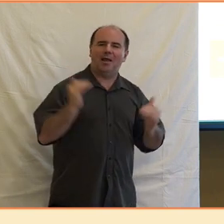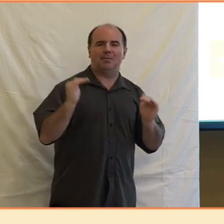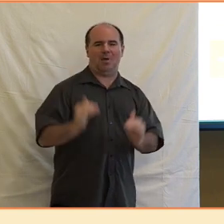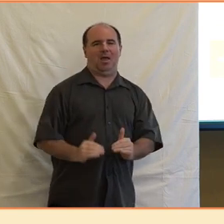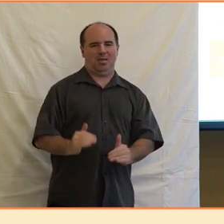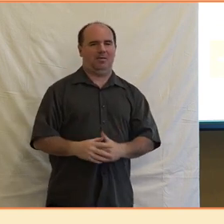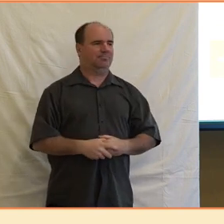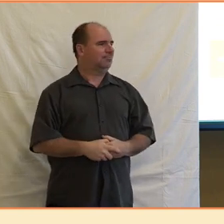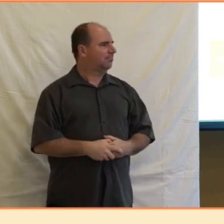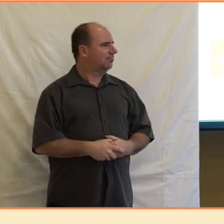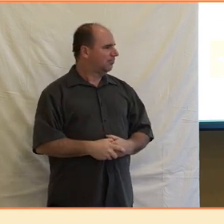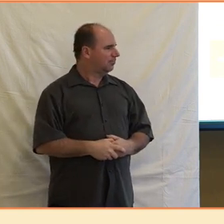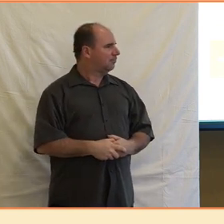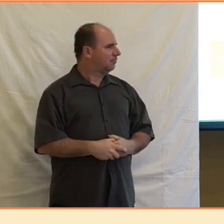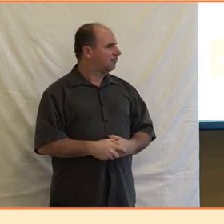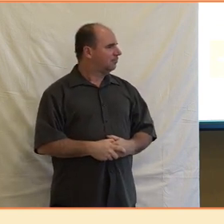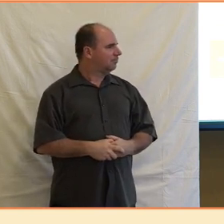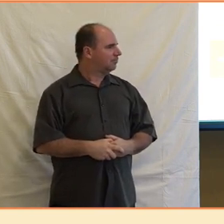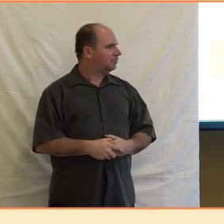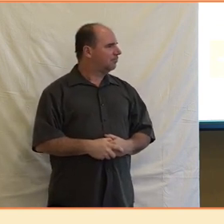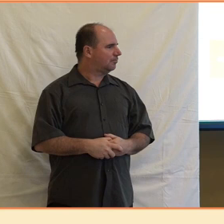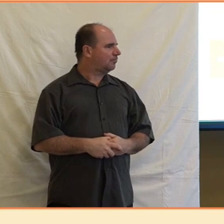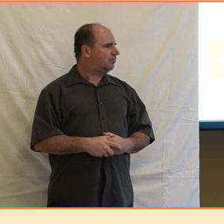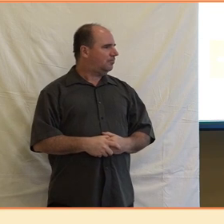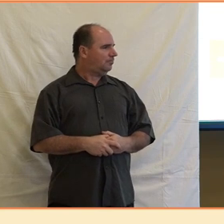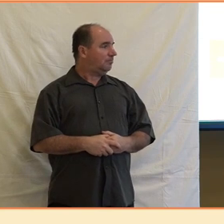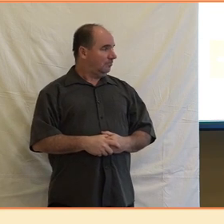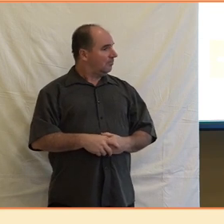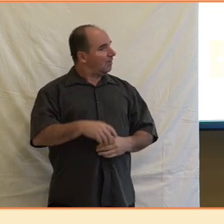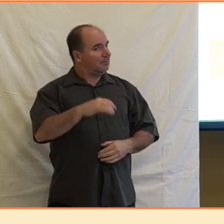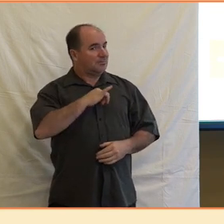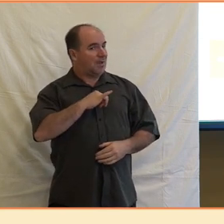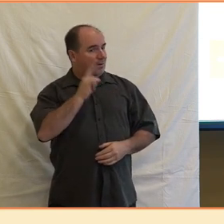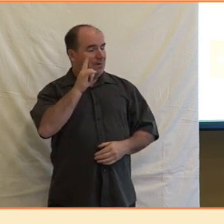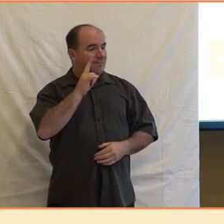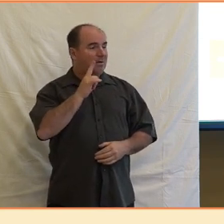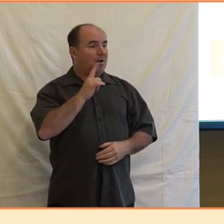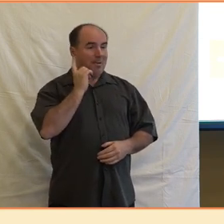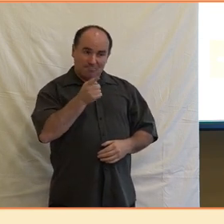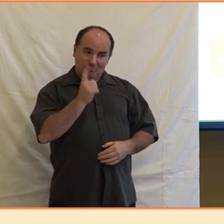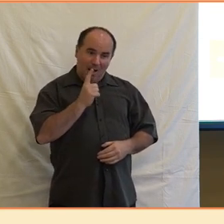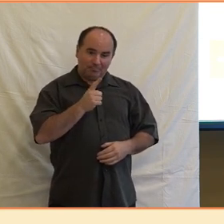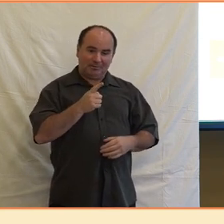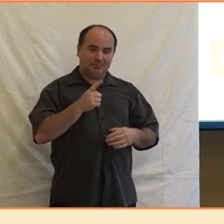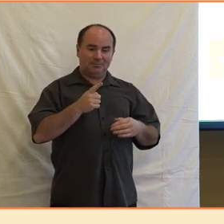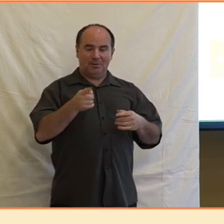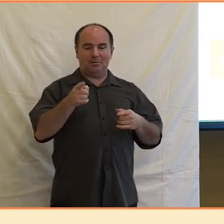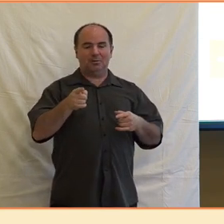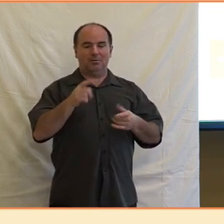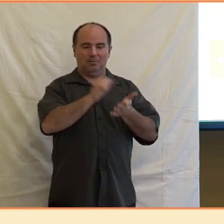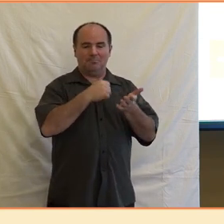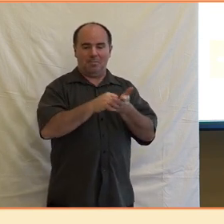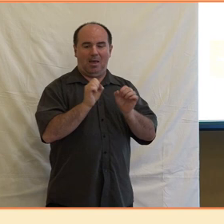právo mělo vůbec zasahovat do těchto technik, protože zde máme